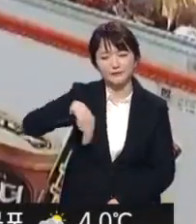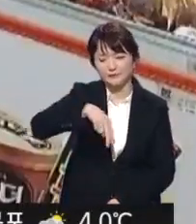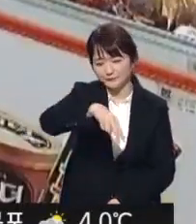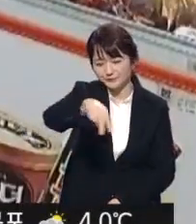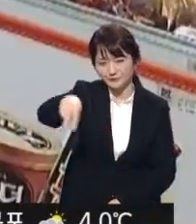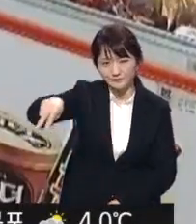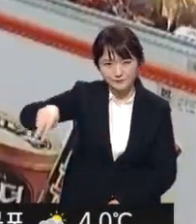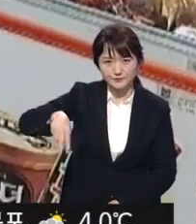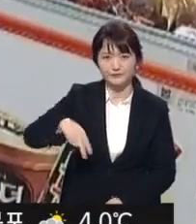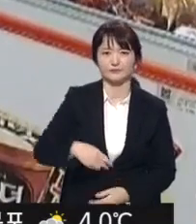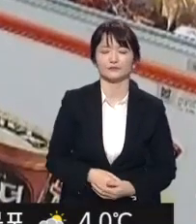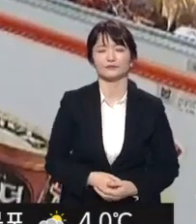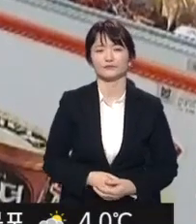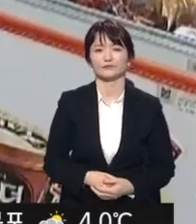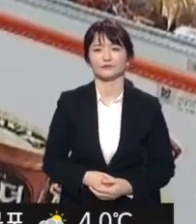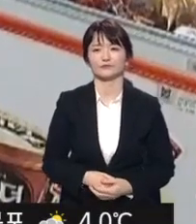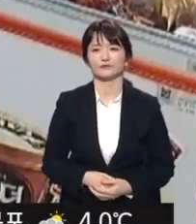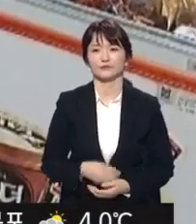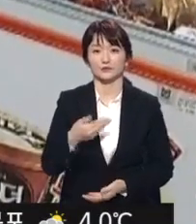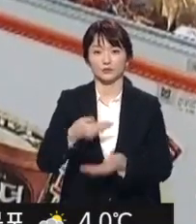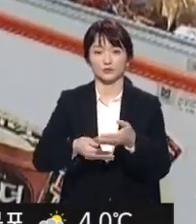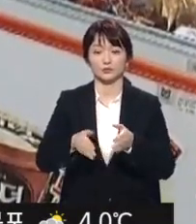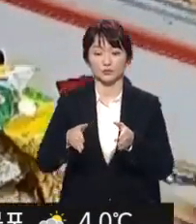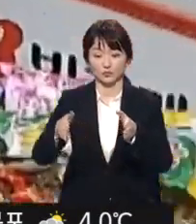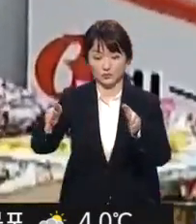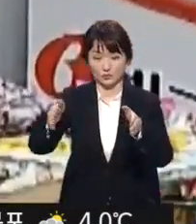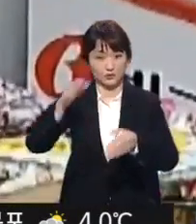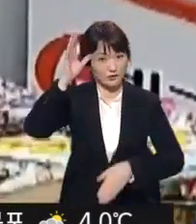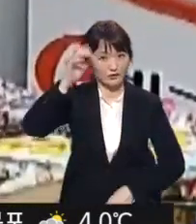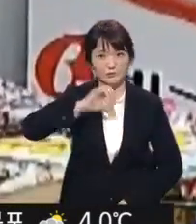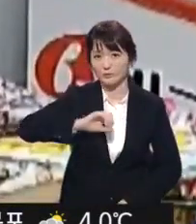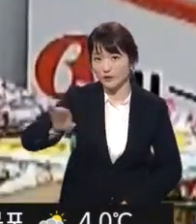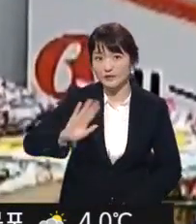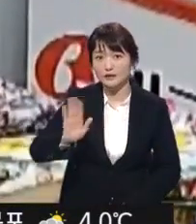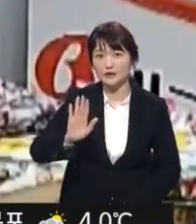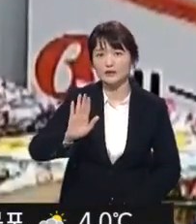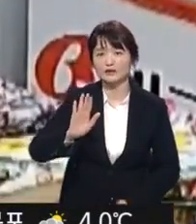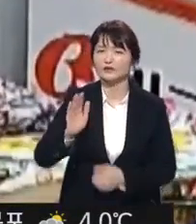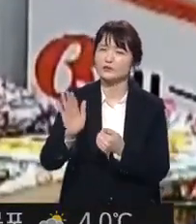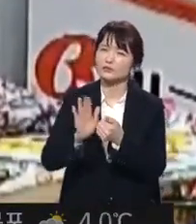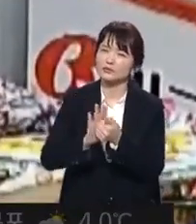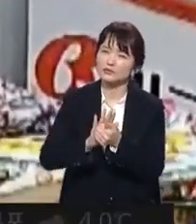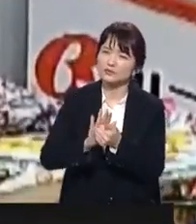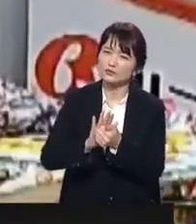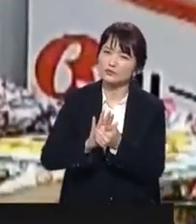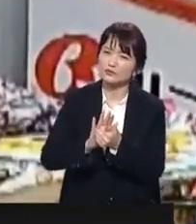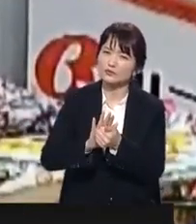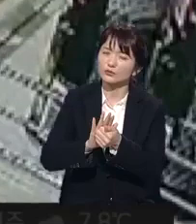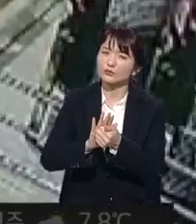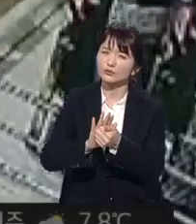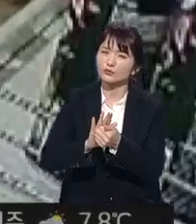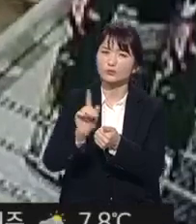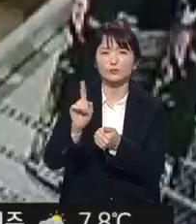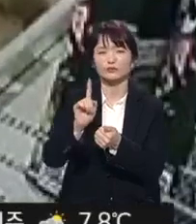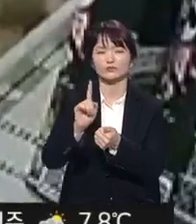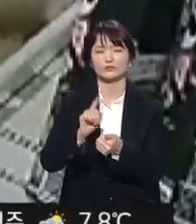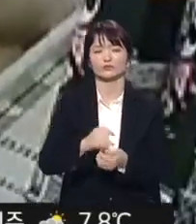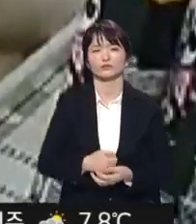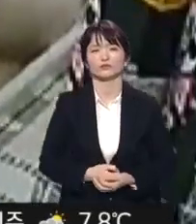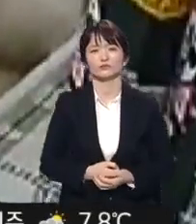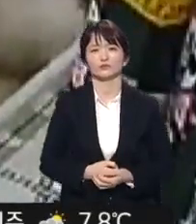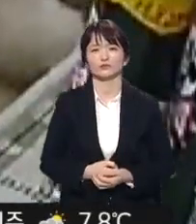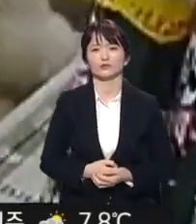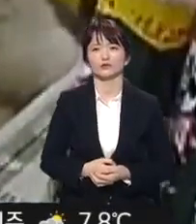채 등등이 자 그래도 이거 뭐 고속도로 한복판에 버리지 않았다는 걸 뭐 위안으로 삼아야 하는 거니까 살다 살다 말이죠